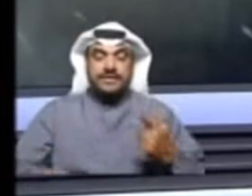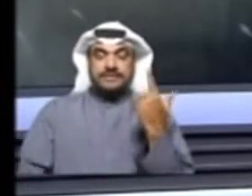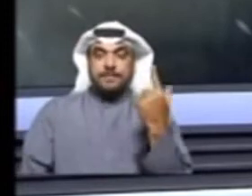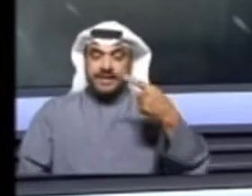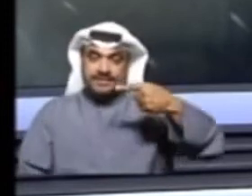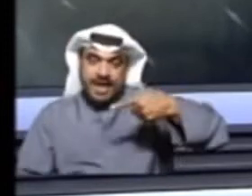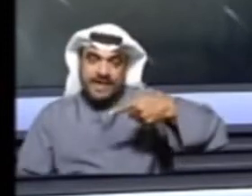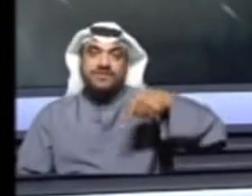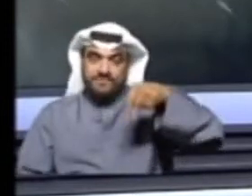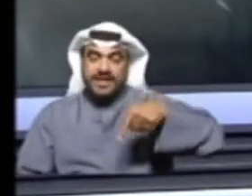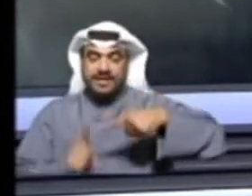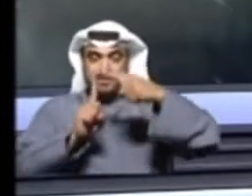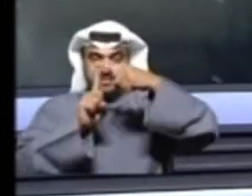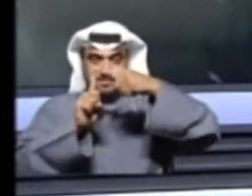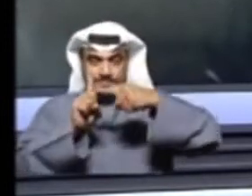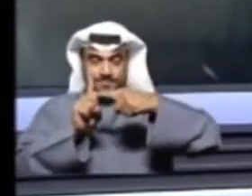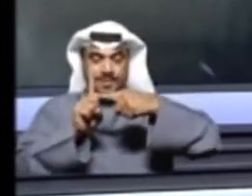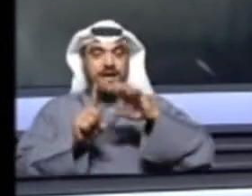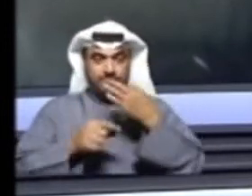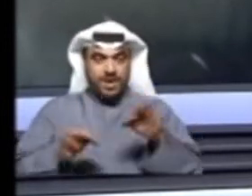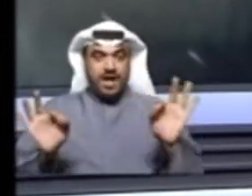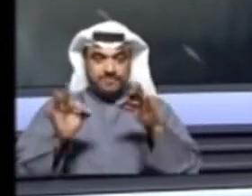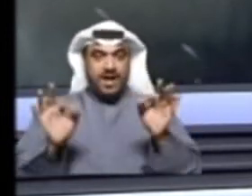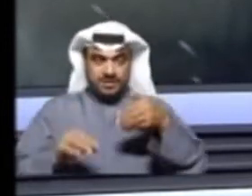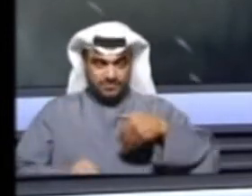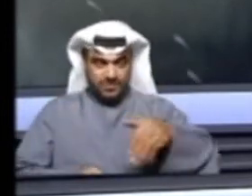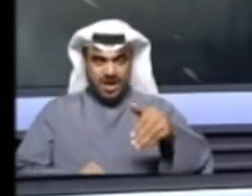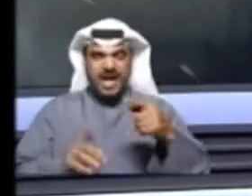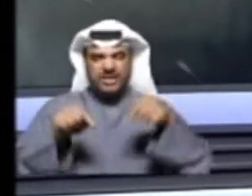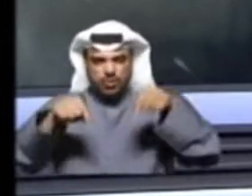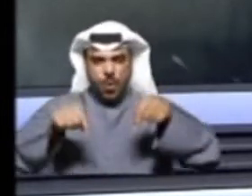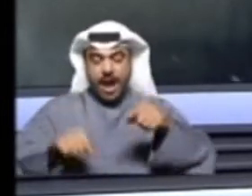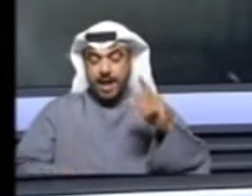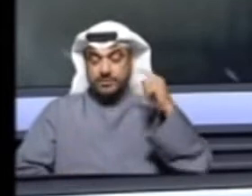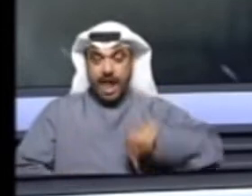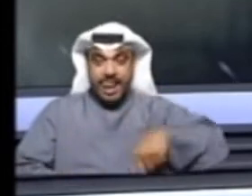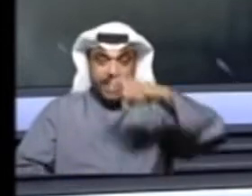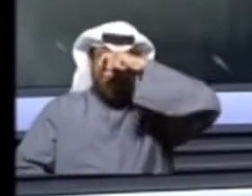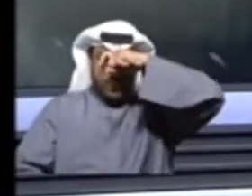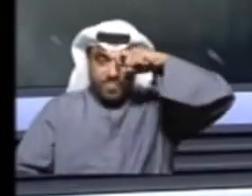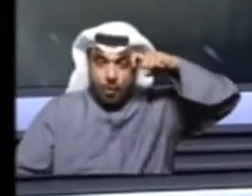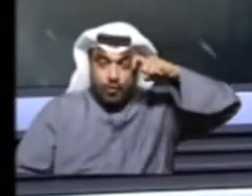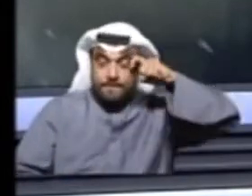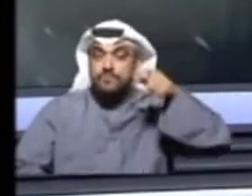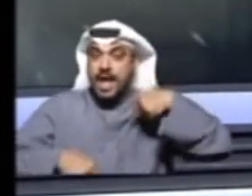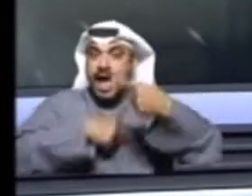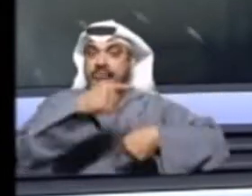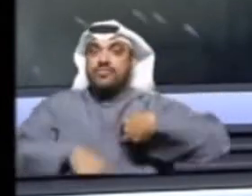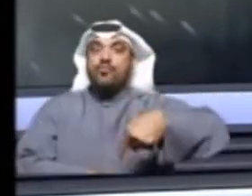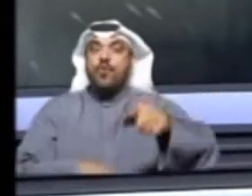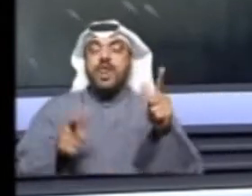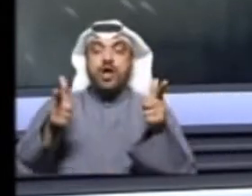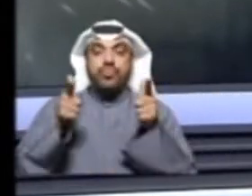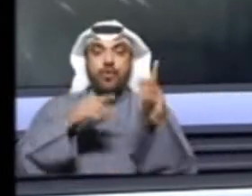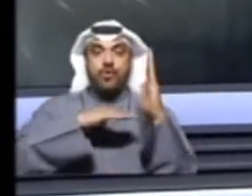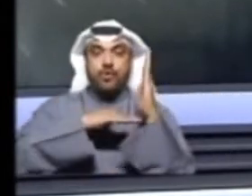درجة مئوية. درجات الحرارة والأجواء راح تكون مرتفعة مقارنة مع اليومين الماضيين، وذلك بسبب تغير الكتلة